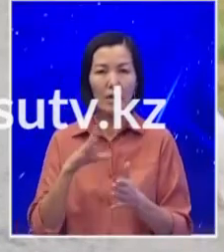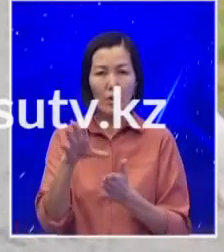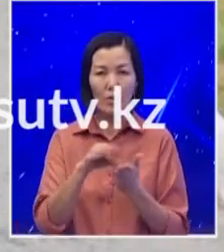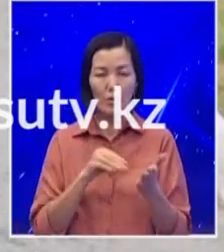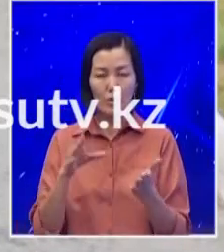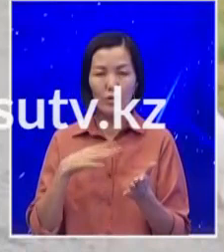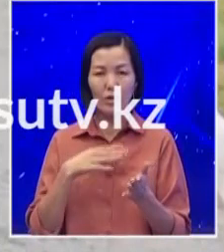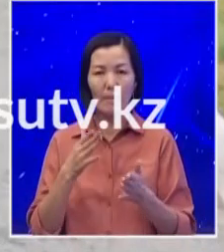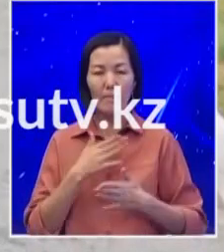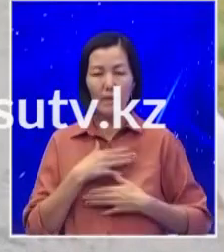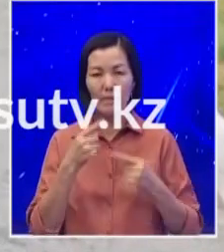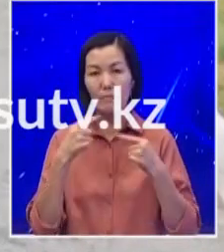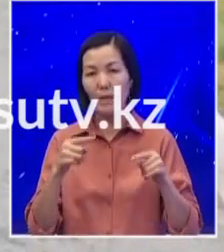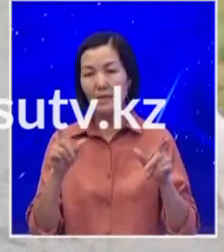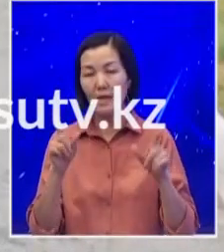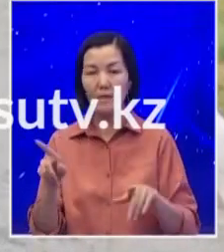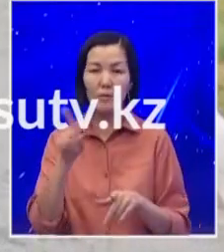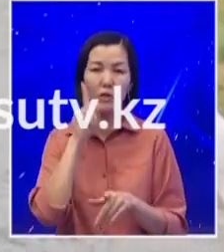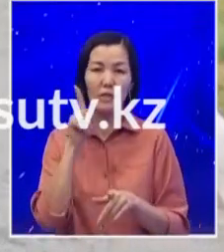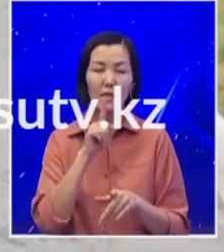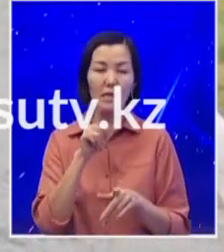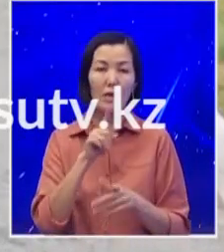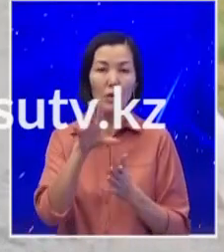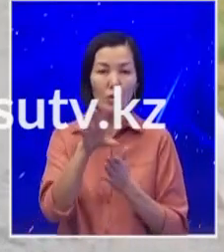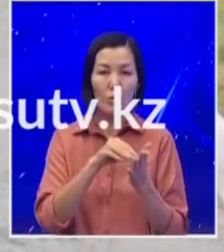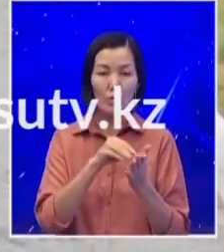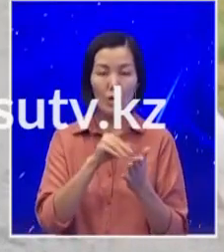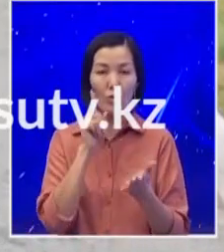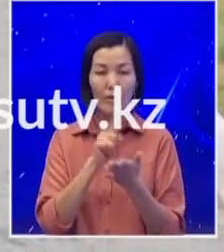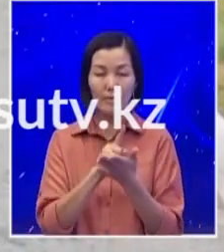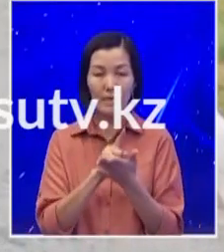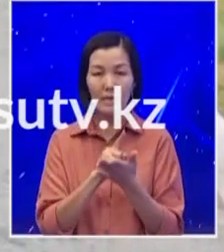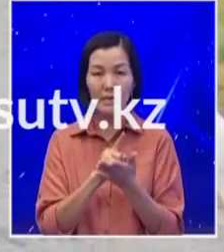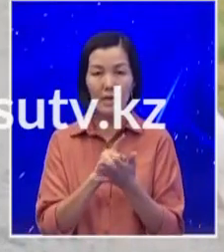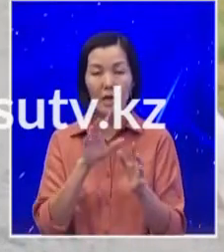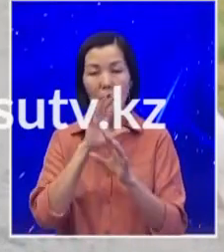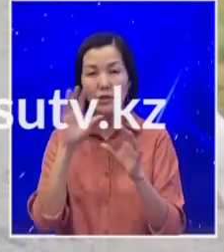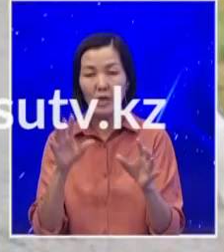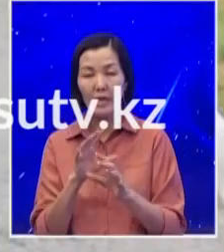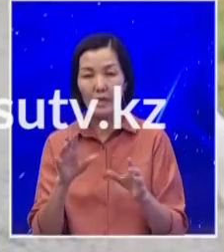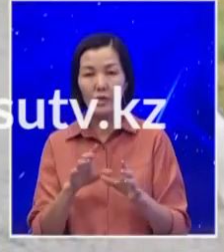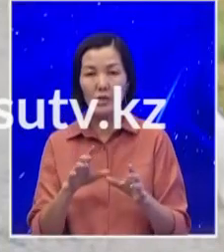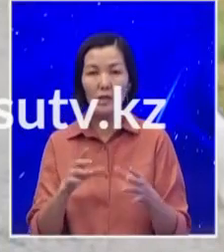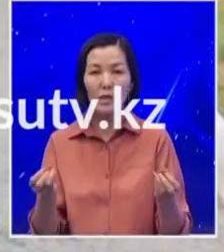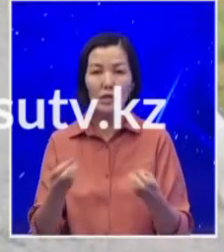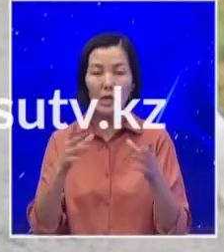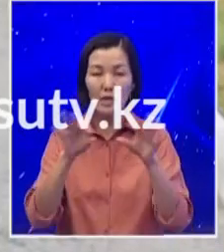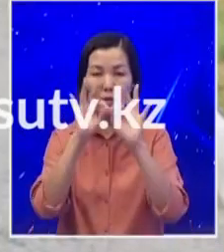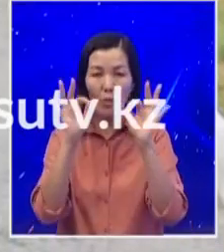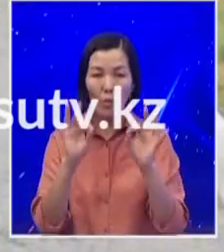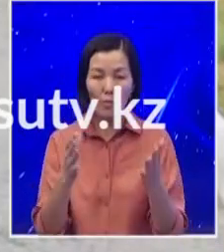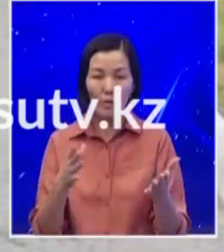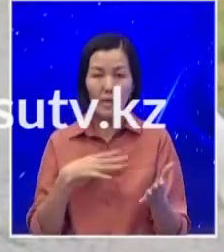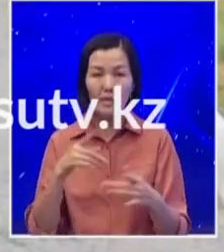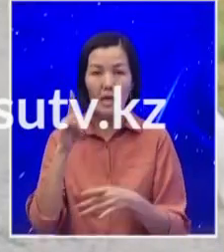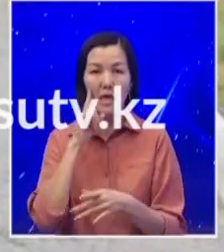тұтамын. Тек мен ғана емес, жастардың да үйренері көп еді. Жарқын жан, жанашыр дос, жаныма жақын әріптесім еді.